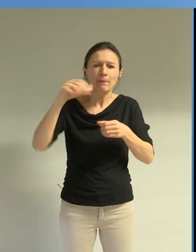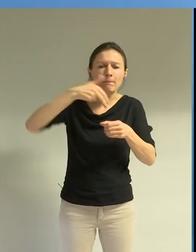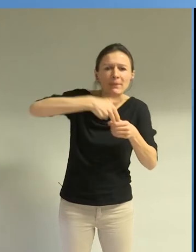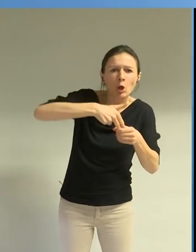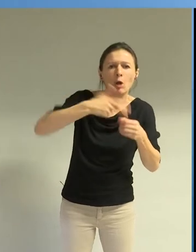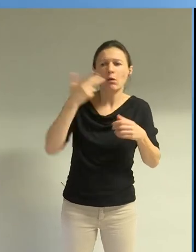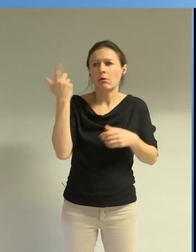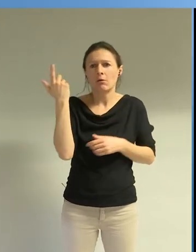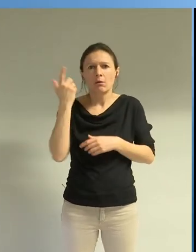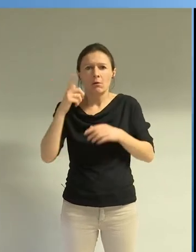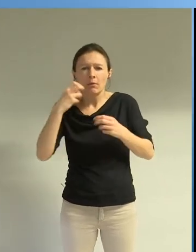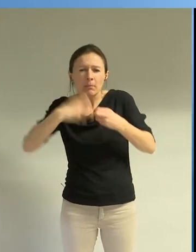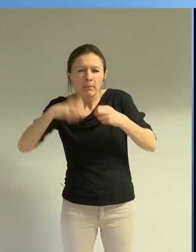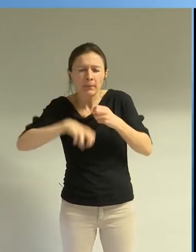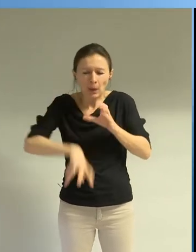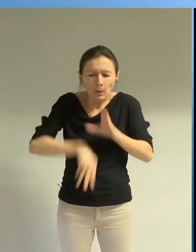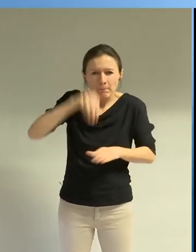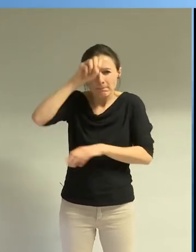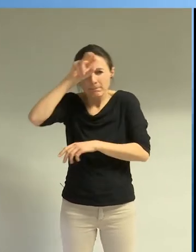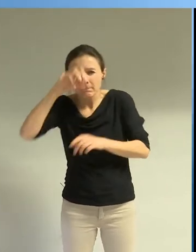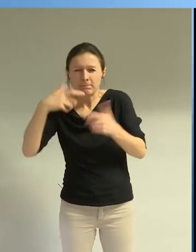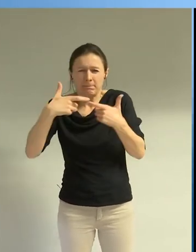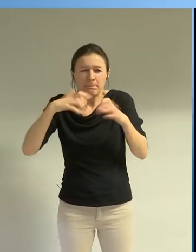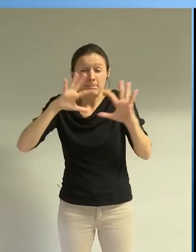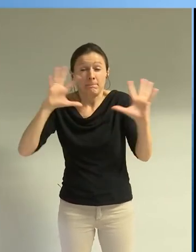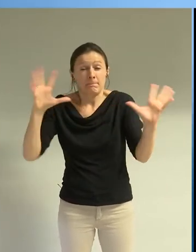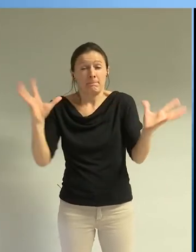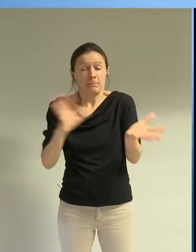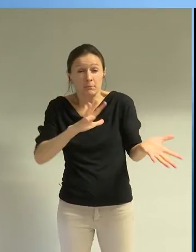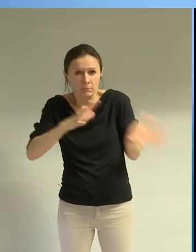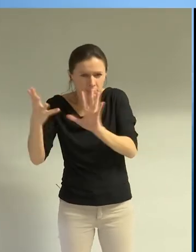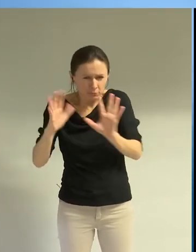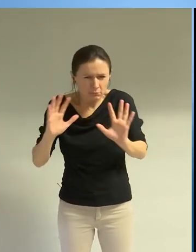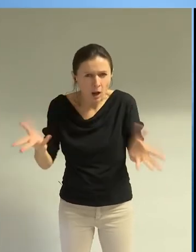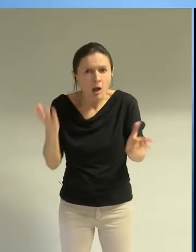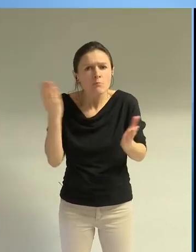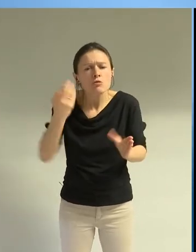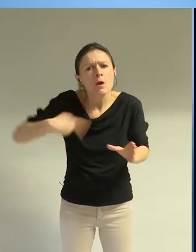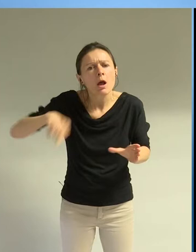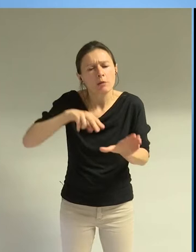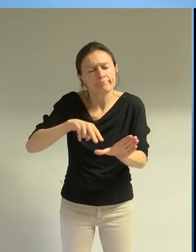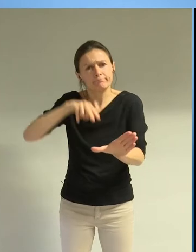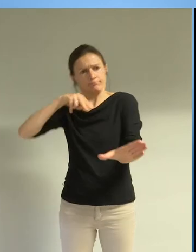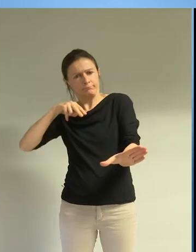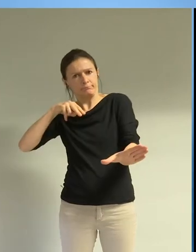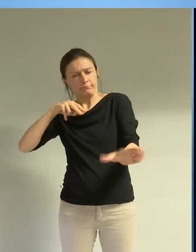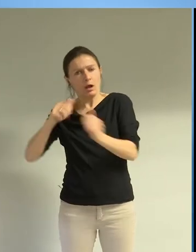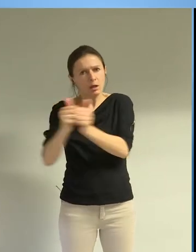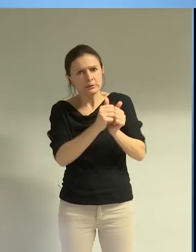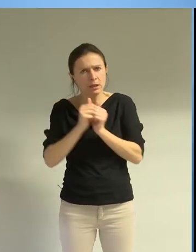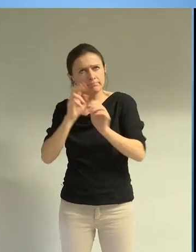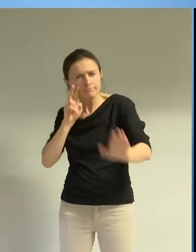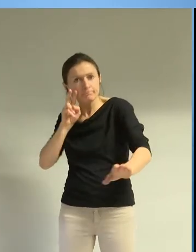planète déréglé nous avons besoin d'une visibilité collective nous avons besoin de nous donner un cap de définir